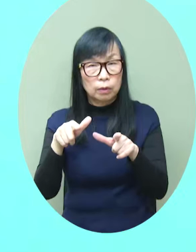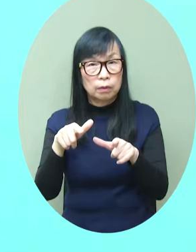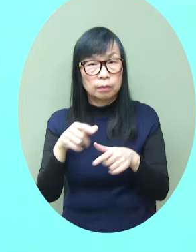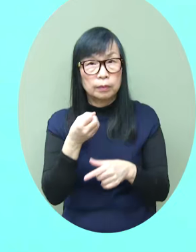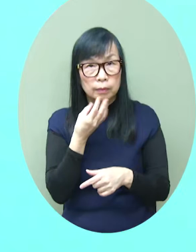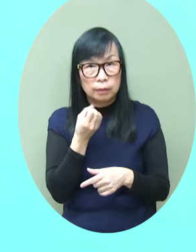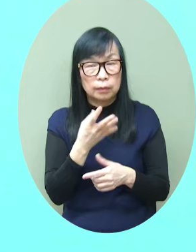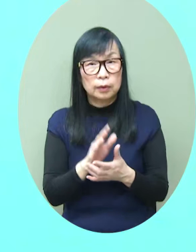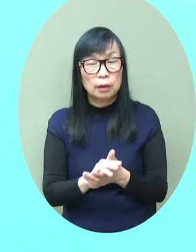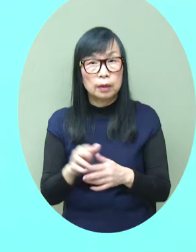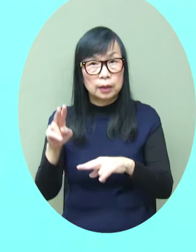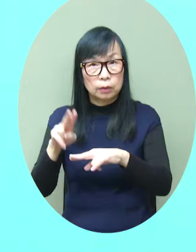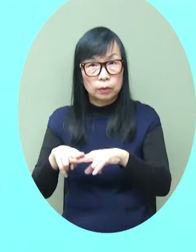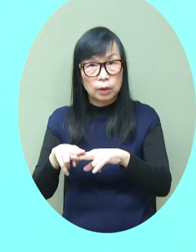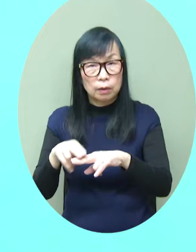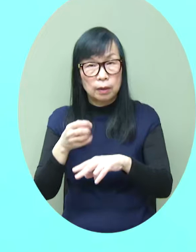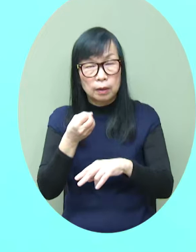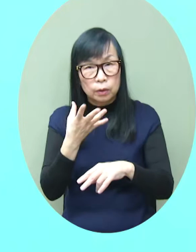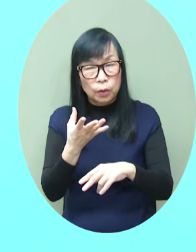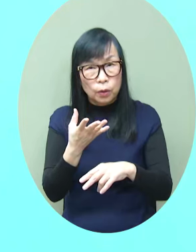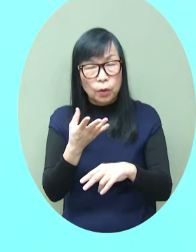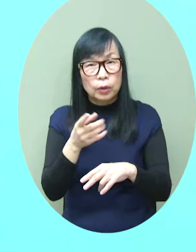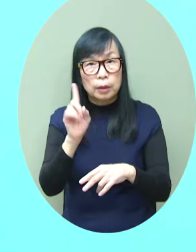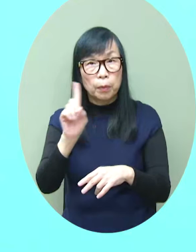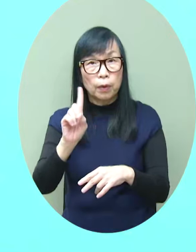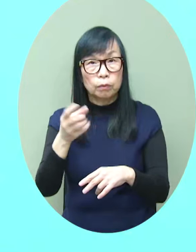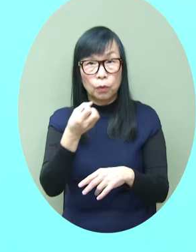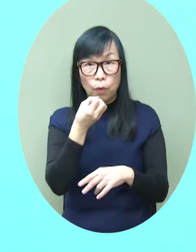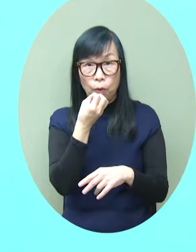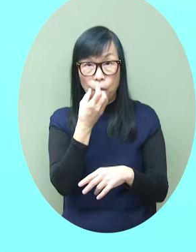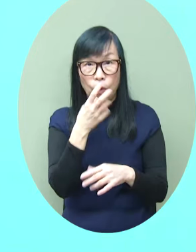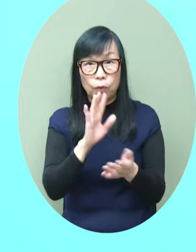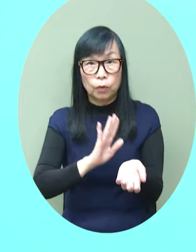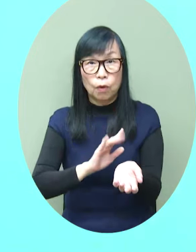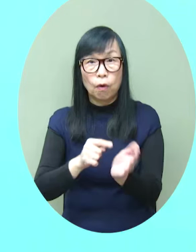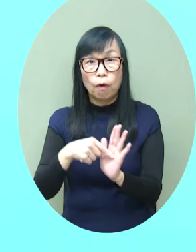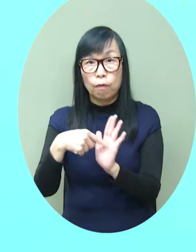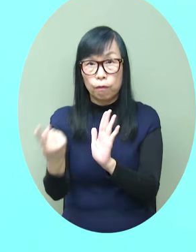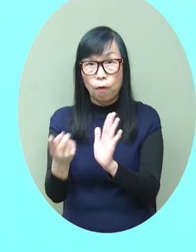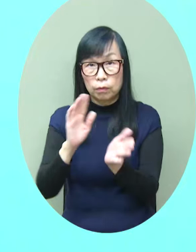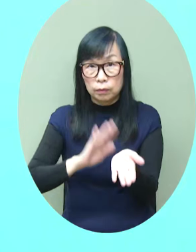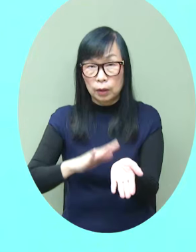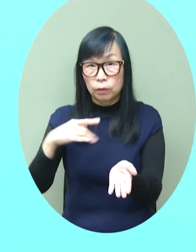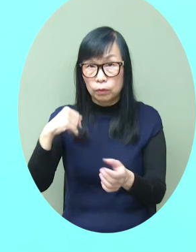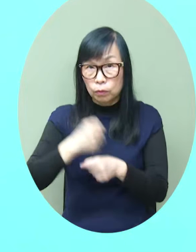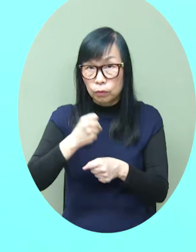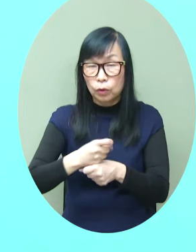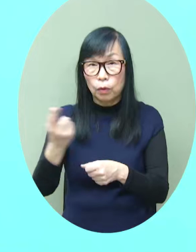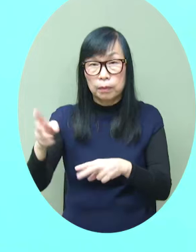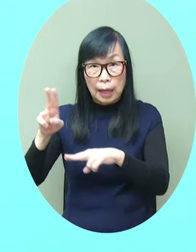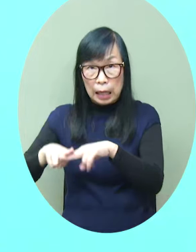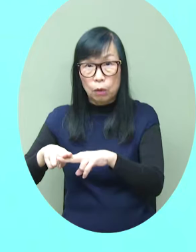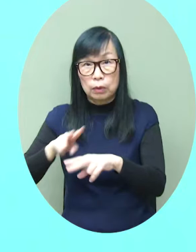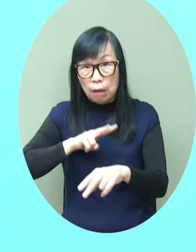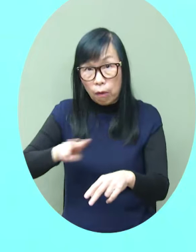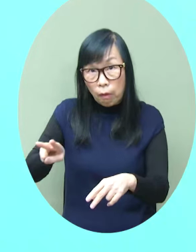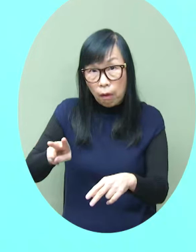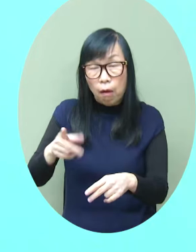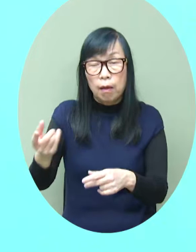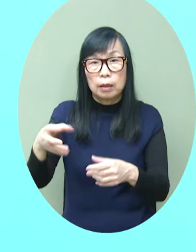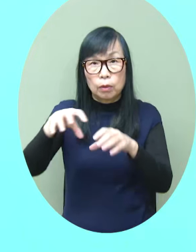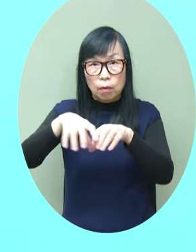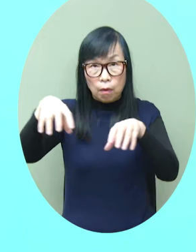哋就住中央提出點樣可以令到香港嘅防疫工作同內地較為一致，令到兩